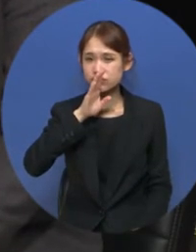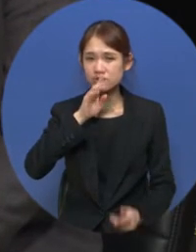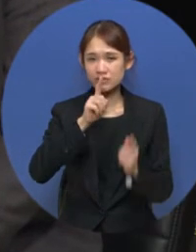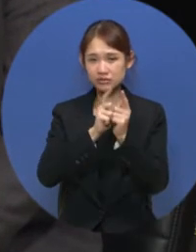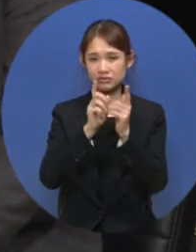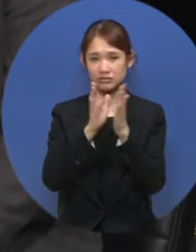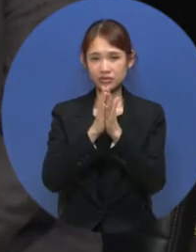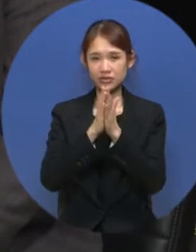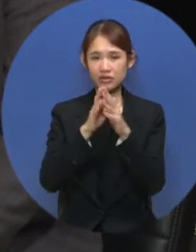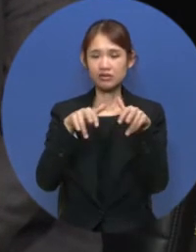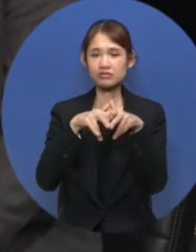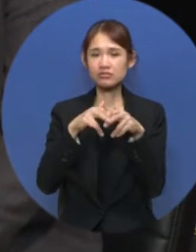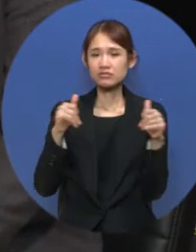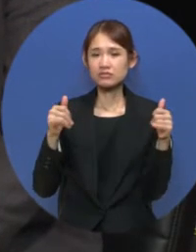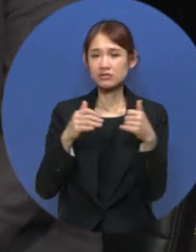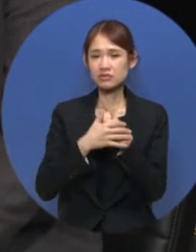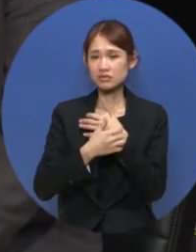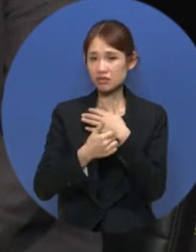이제 그